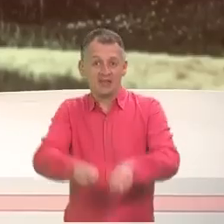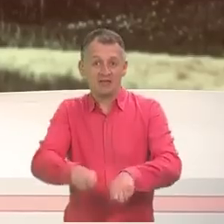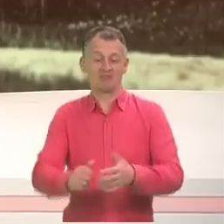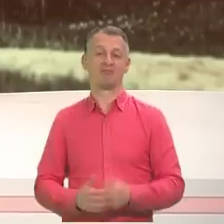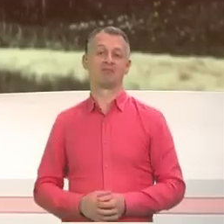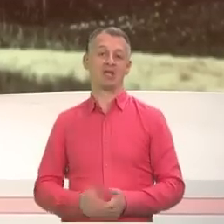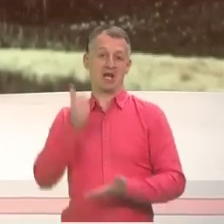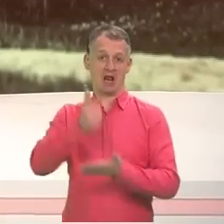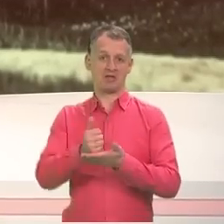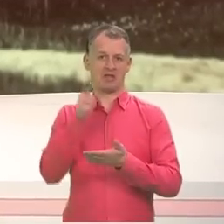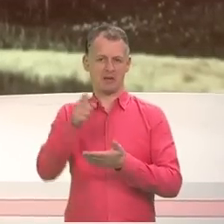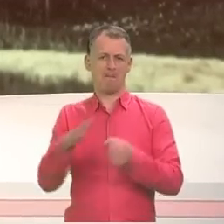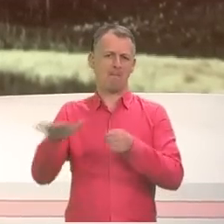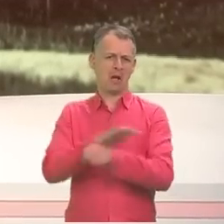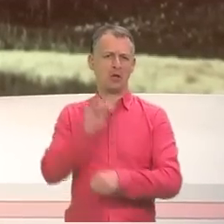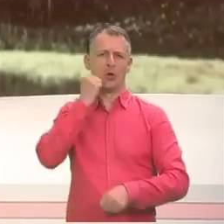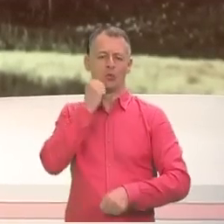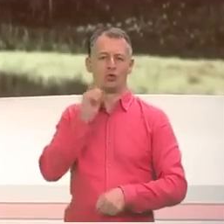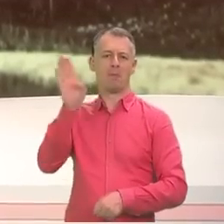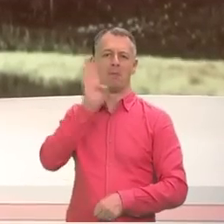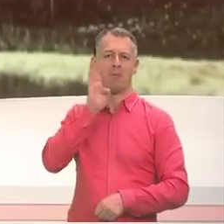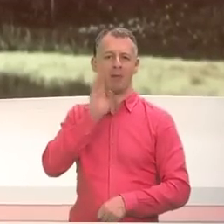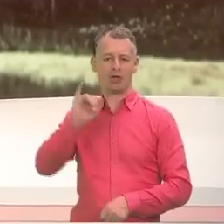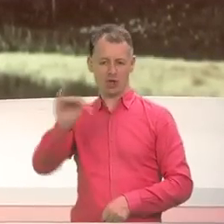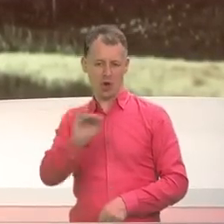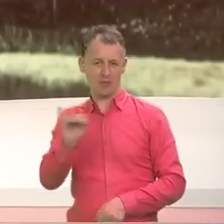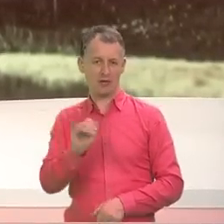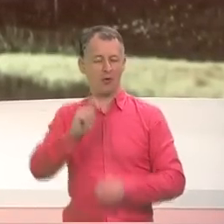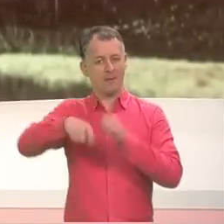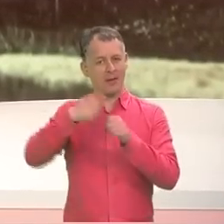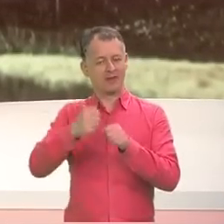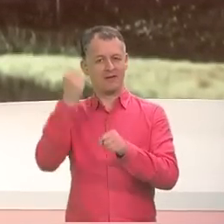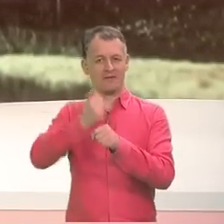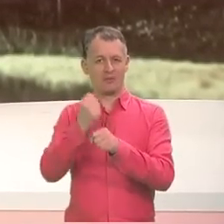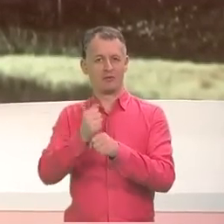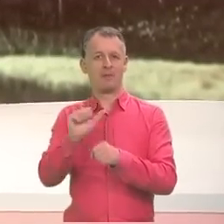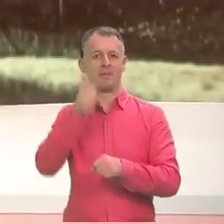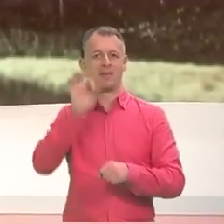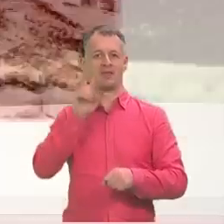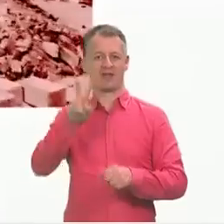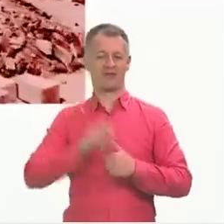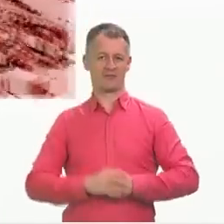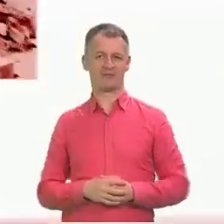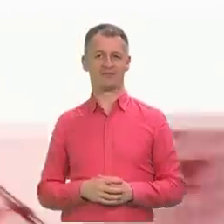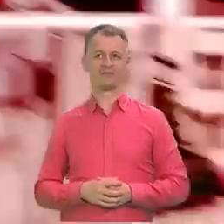În realitate, ele sunt pline de bunici, mame și copii. Un material din campania Focus pe ei.